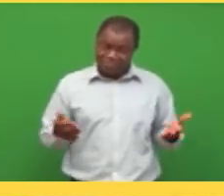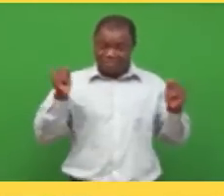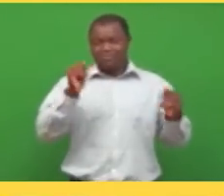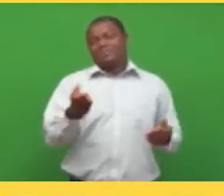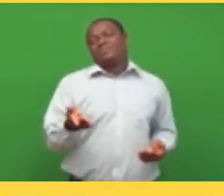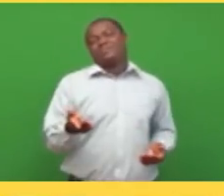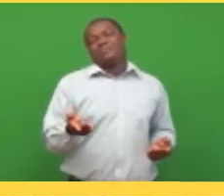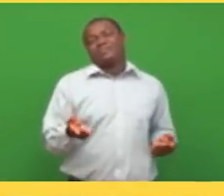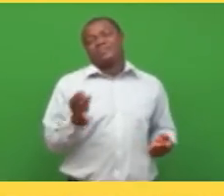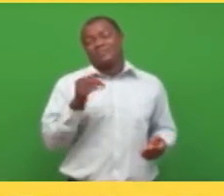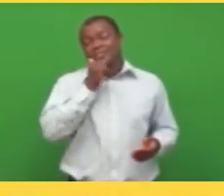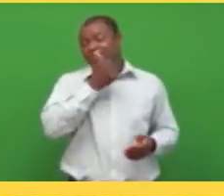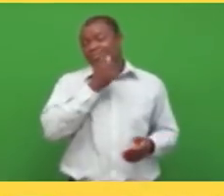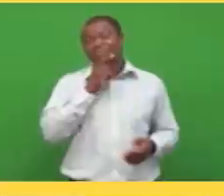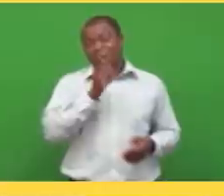cuckoo.